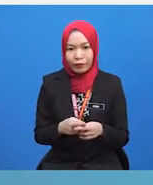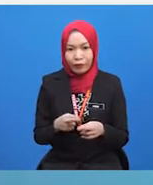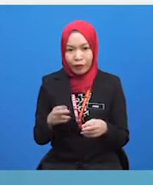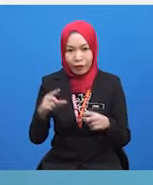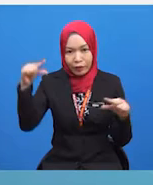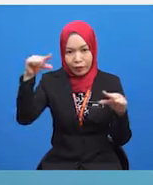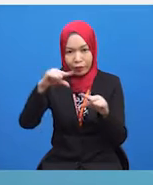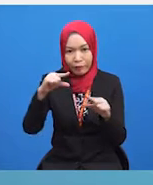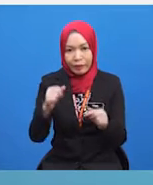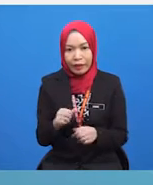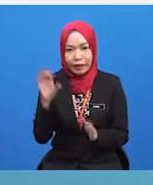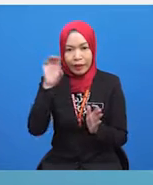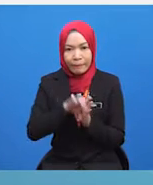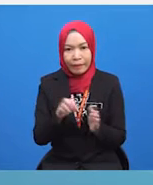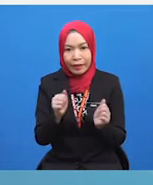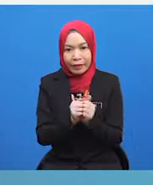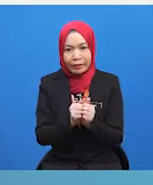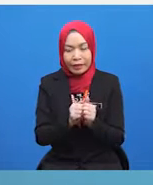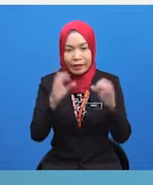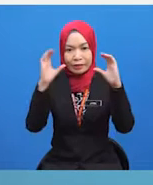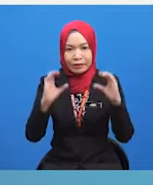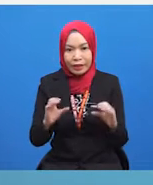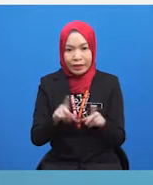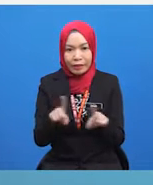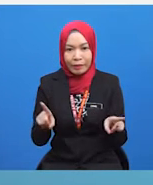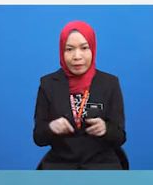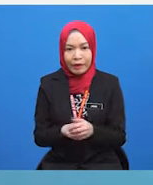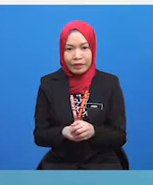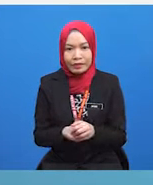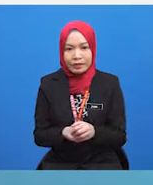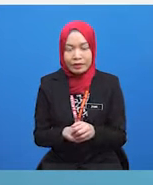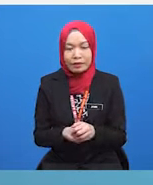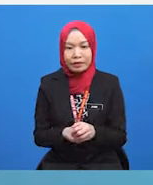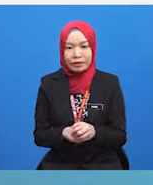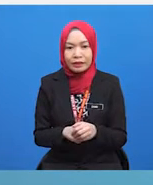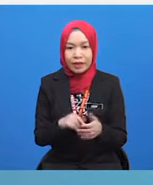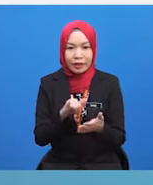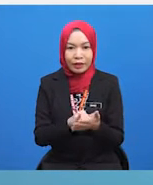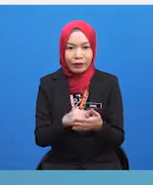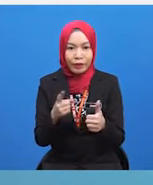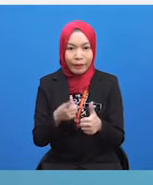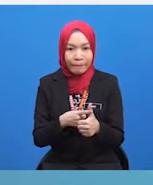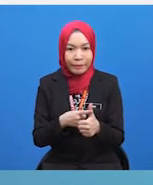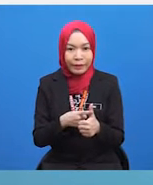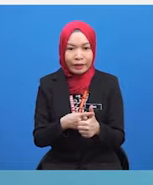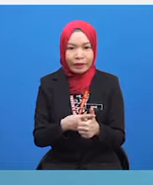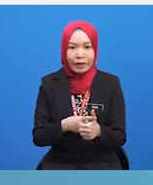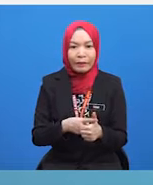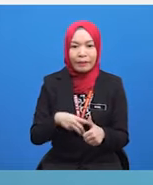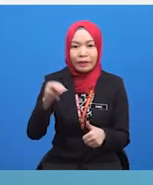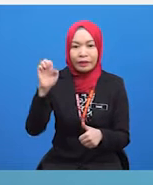berbeza menggunakan Adobe Photoshop, iaitu pertama, Magnetic Lasso